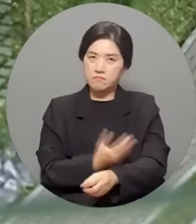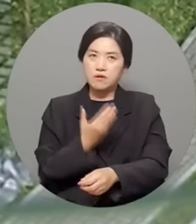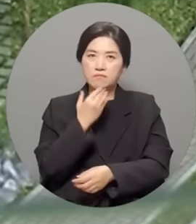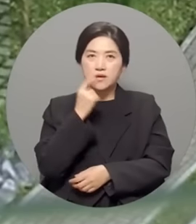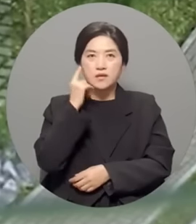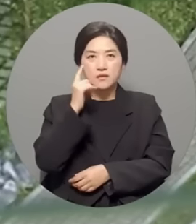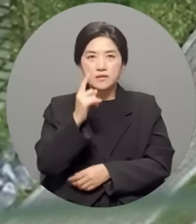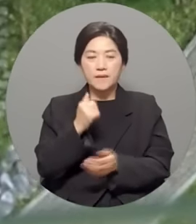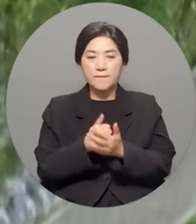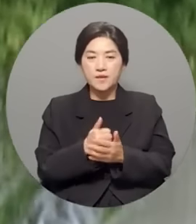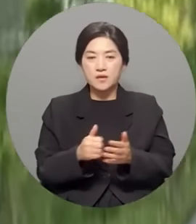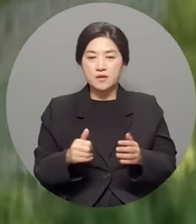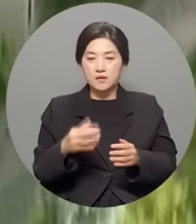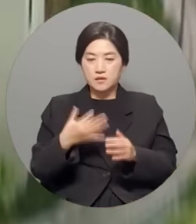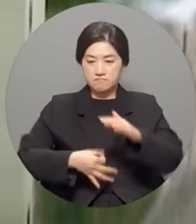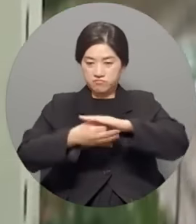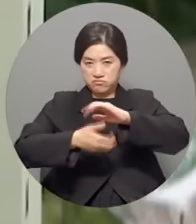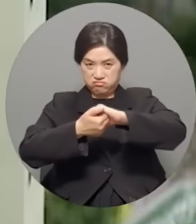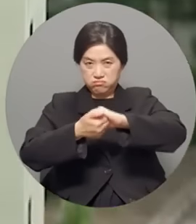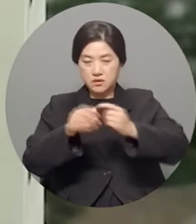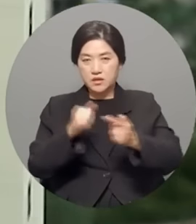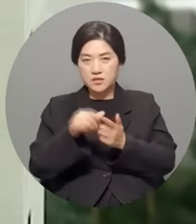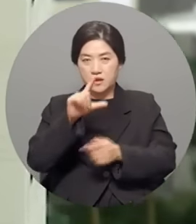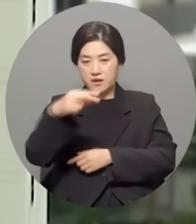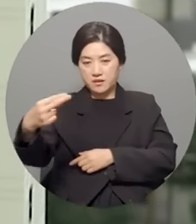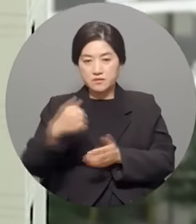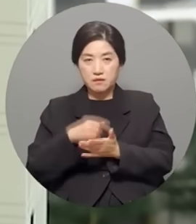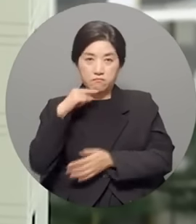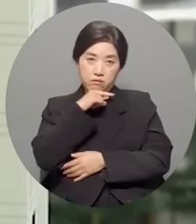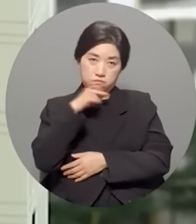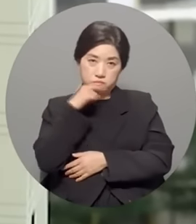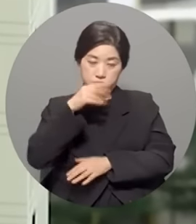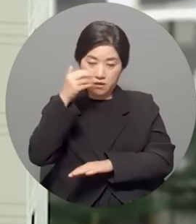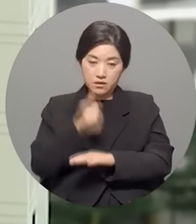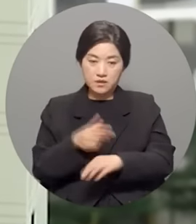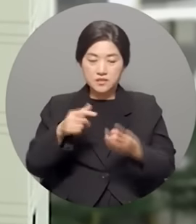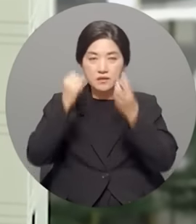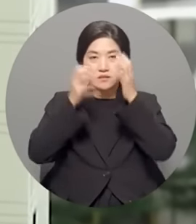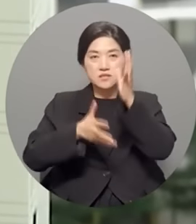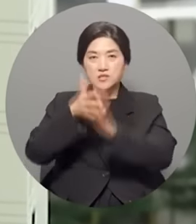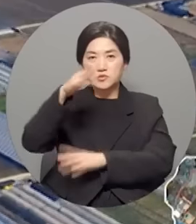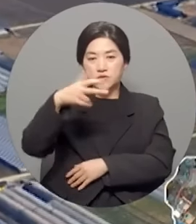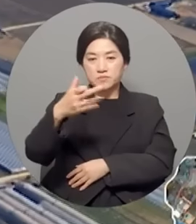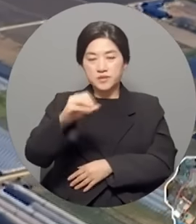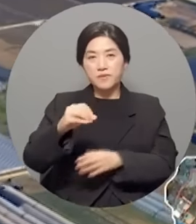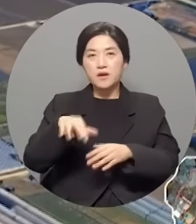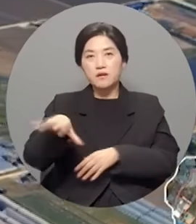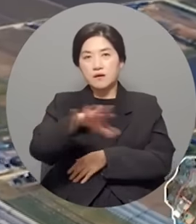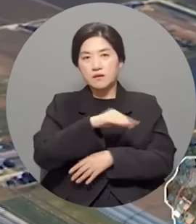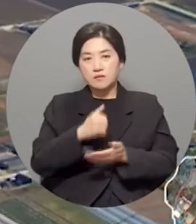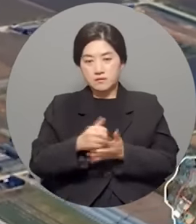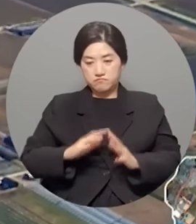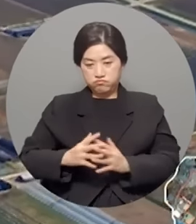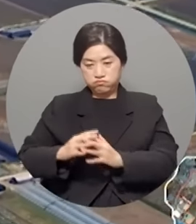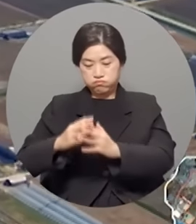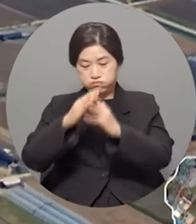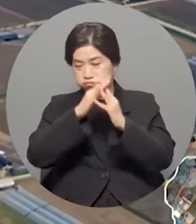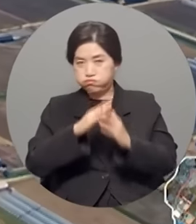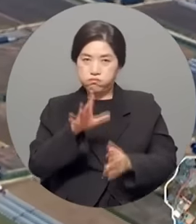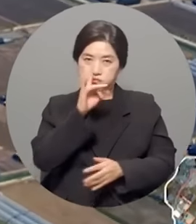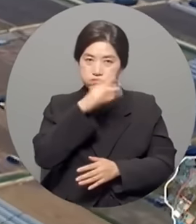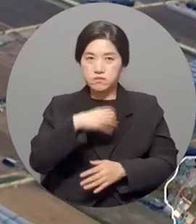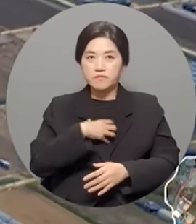만약 분양가를 동결해 LH가 계속 손해를 보면 3기 신도시 17만 가구의 지속적 공급에 차질이